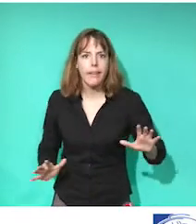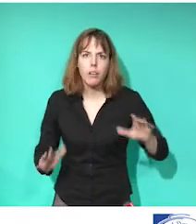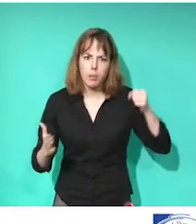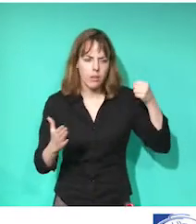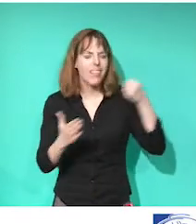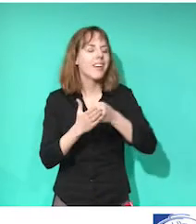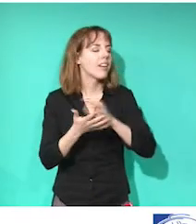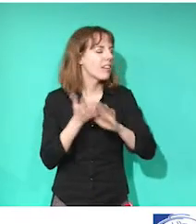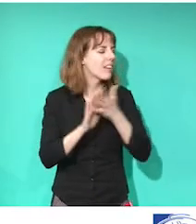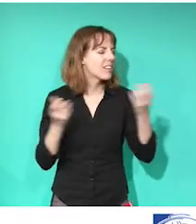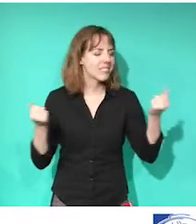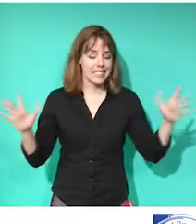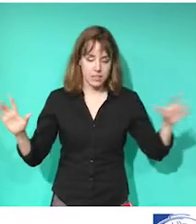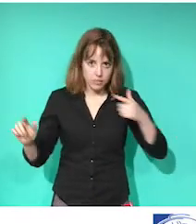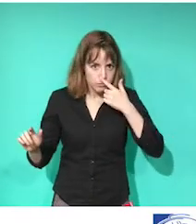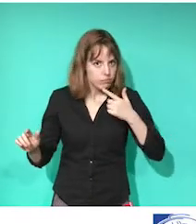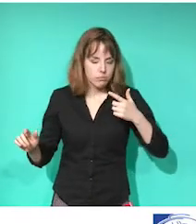pas de mon vivant, en tout cas, je le crains.